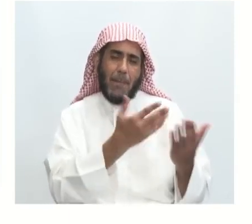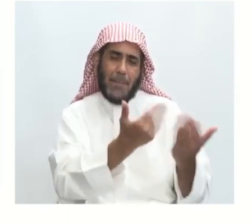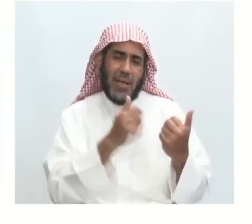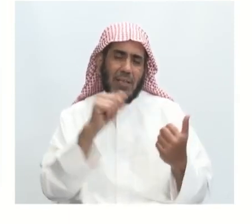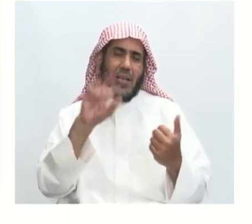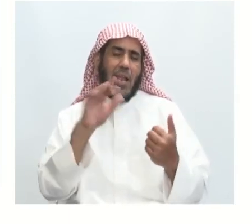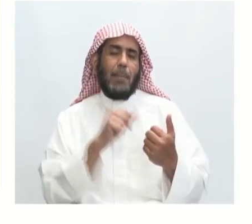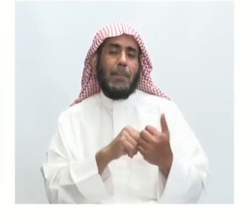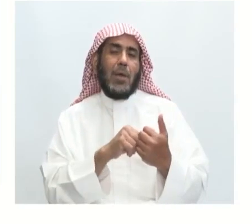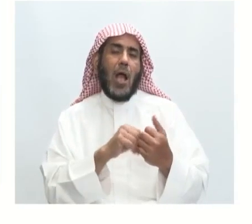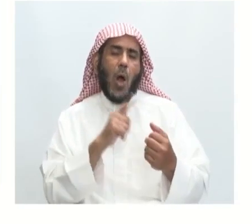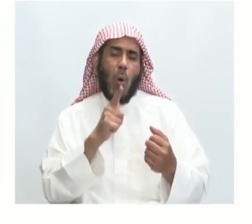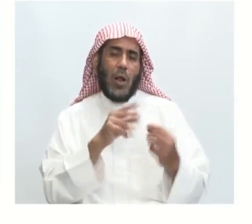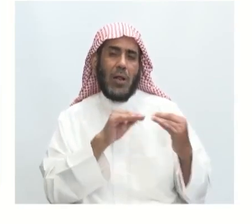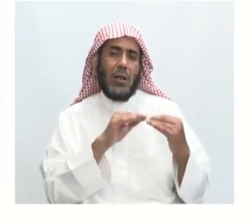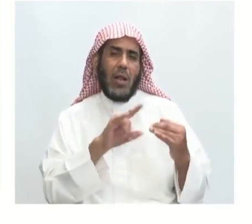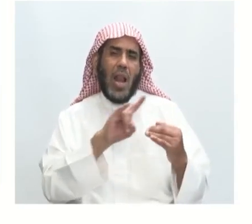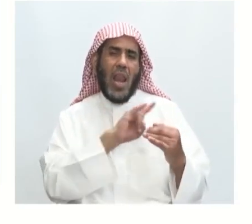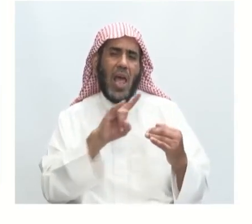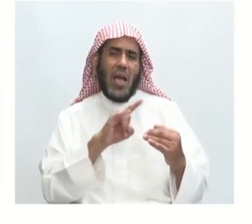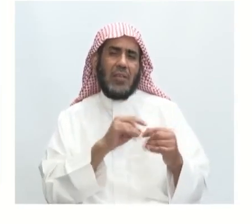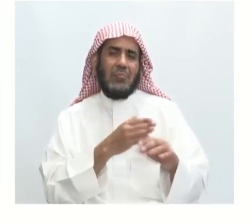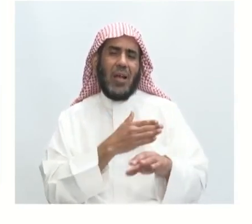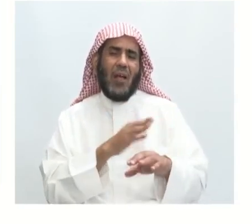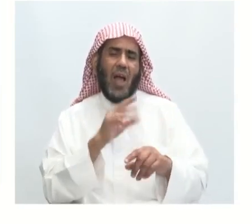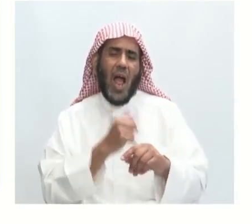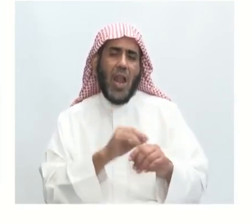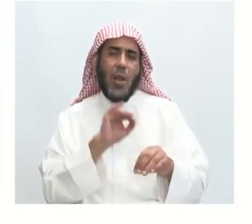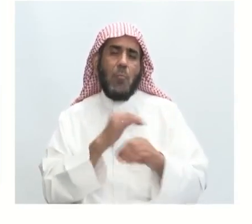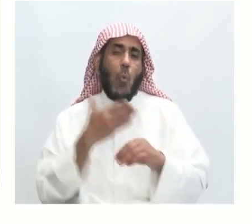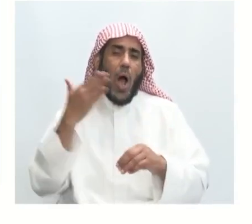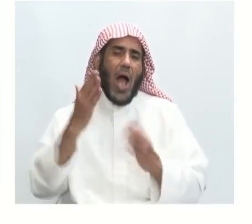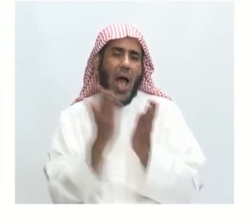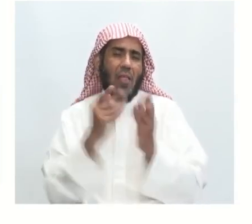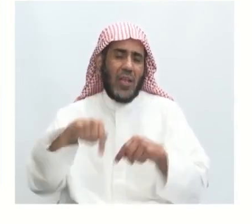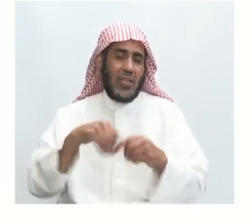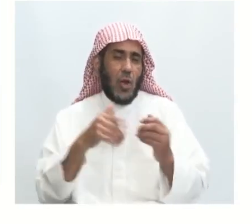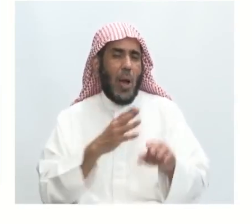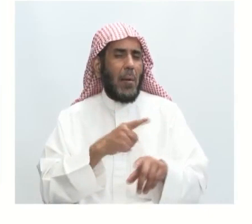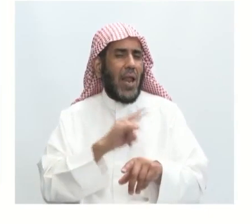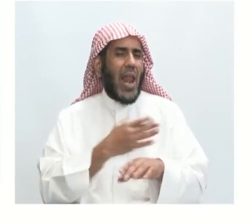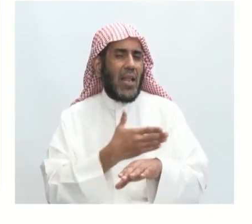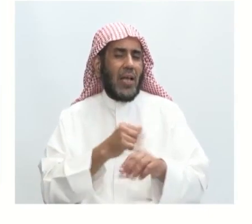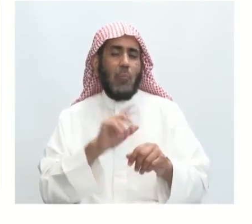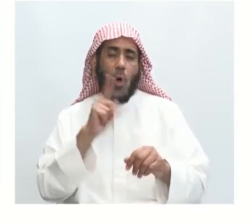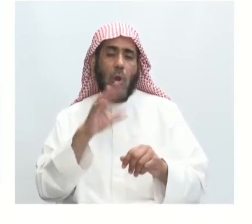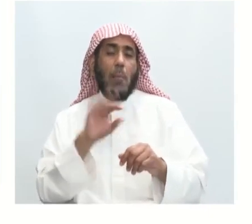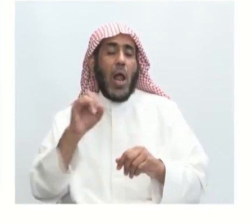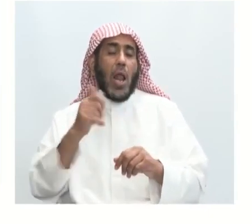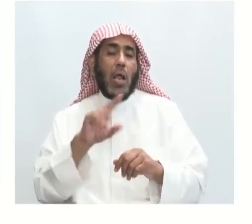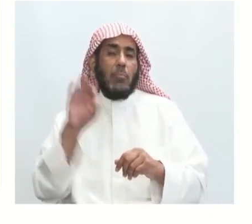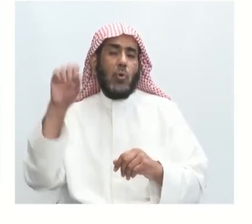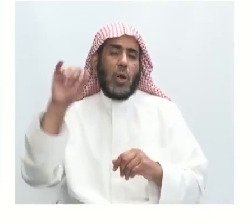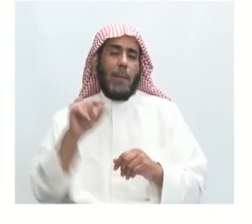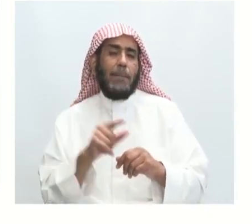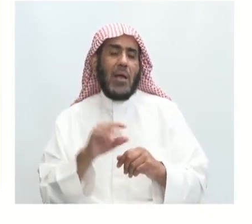اعطني القلم او قوليك له لا تتخلف عن محاضره اليوم بمعنى لا تتاخر وكقول مالك ابن